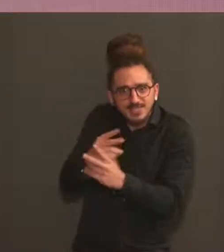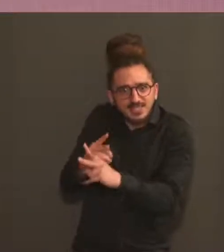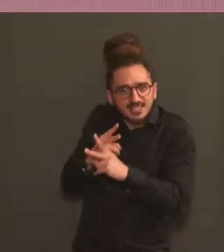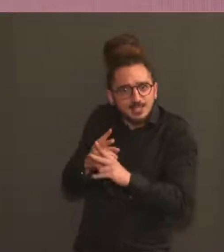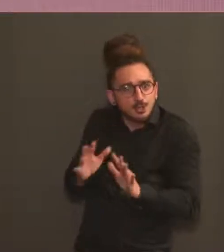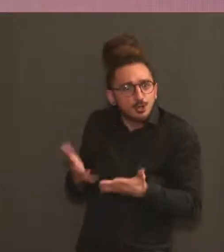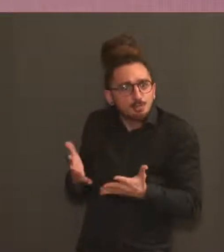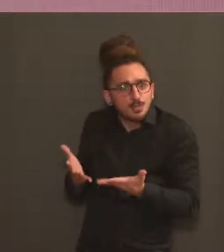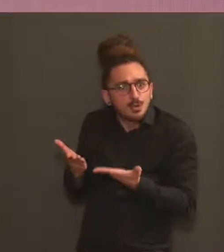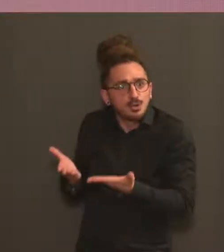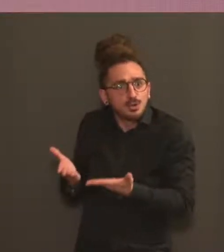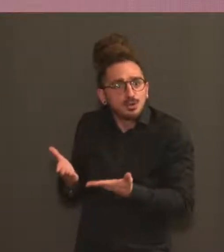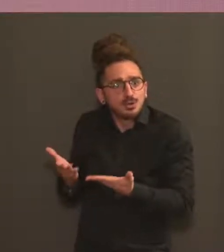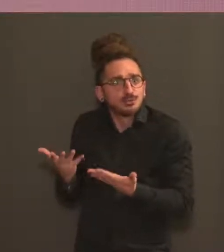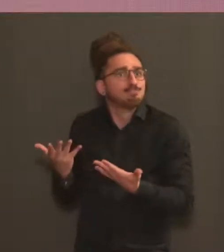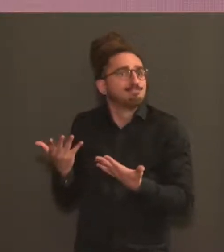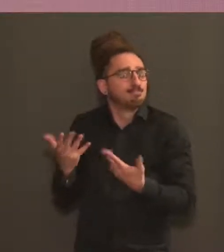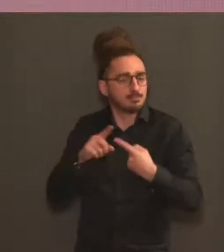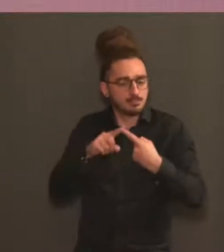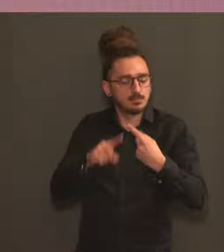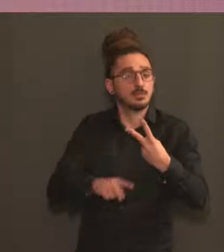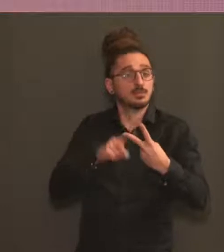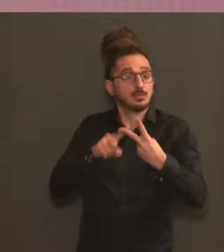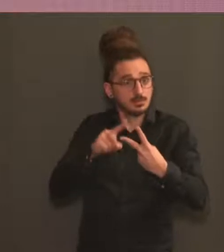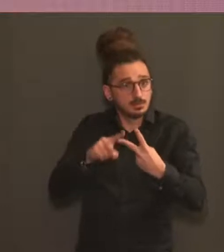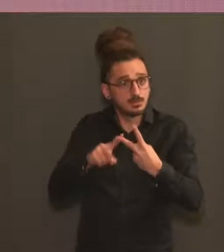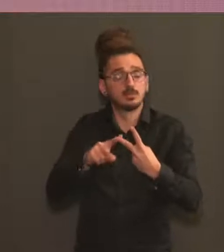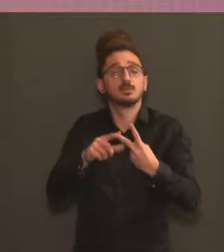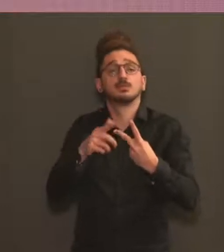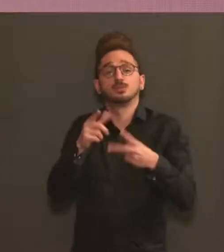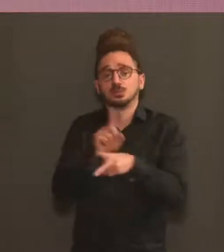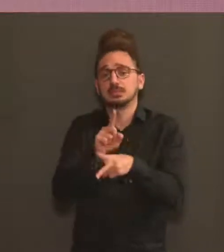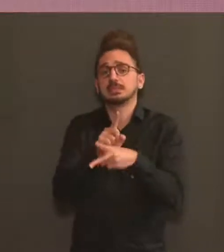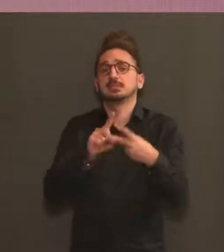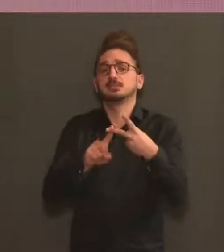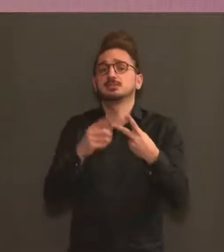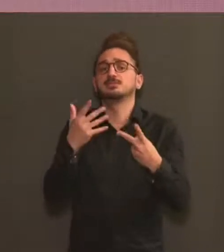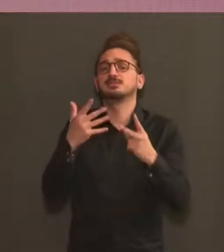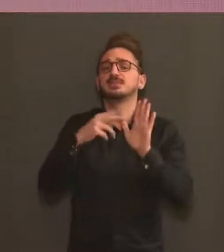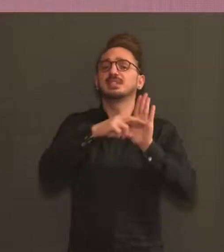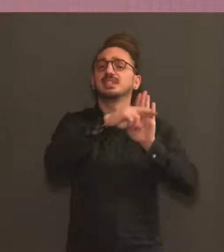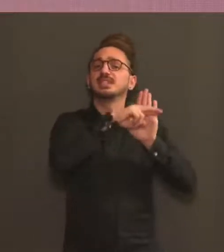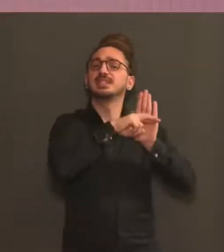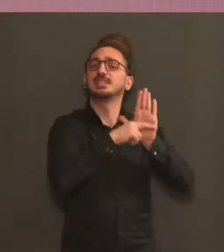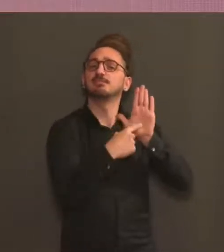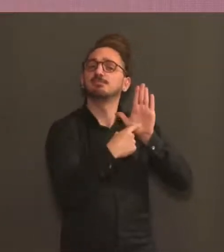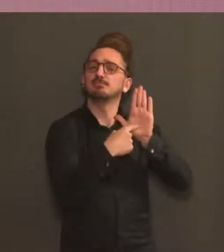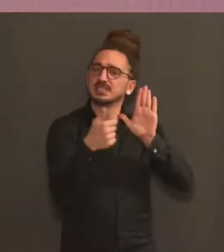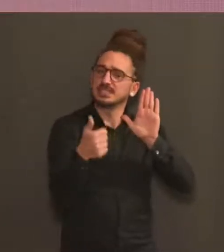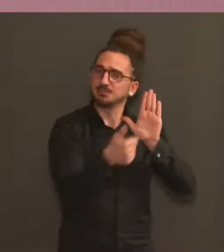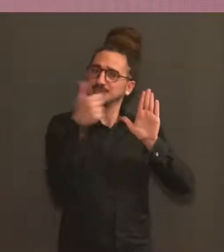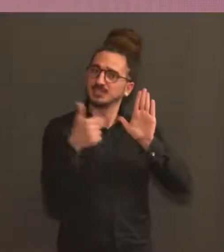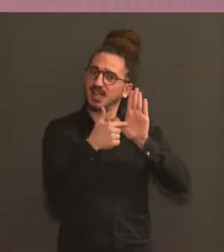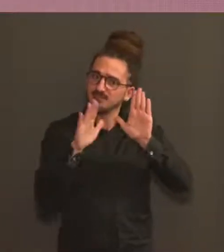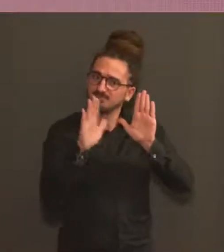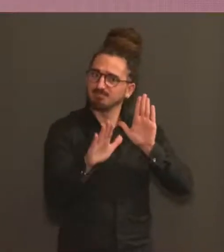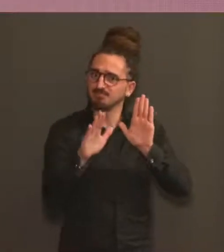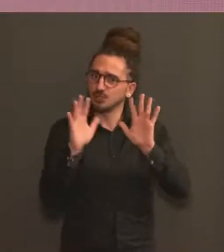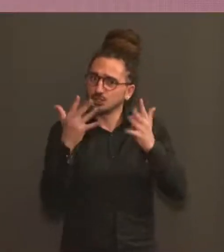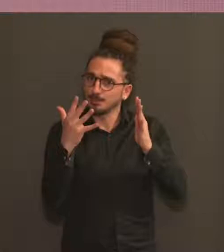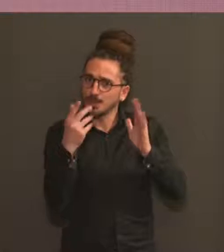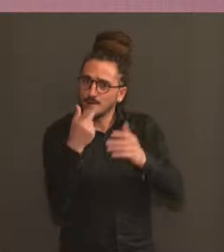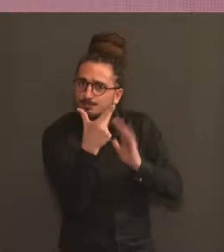vaccins ne pourra pas être systématiquement garanti. Il est par exemple impossible